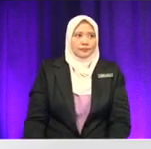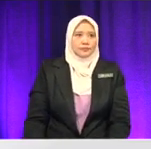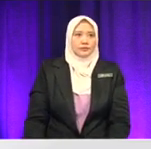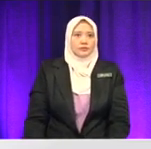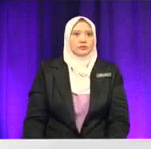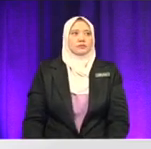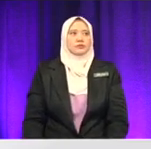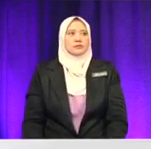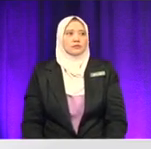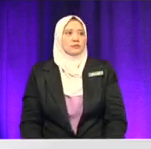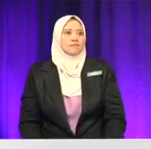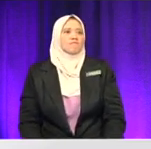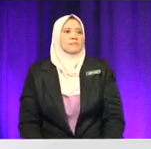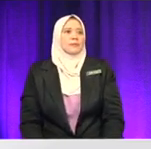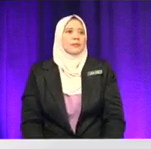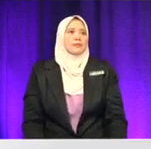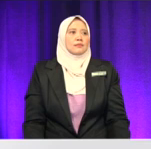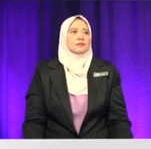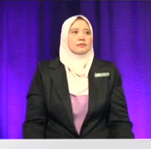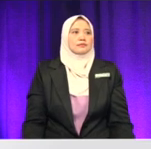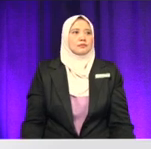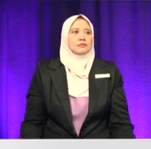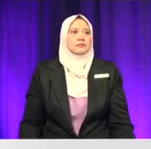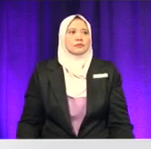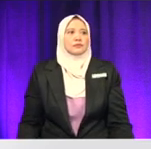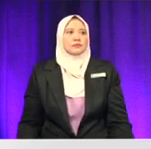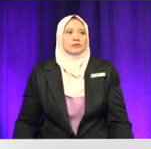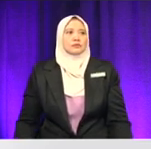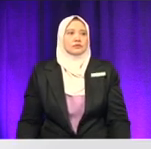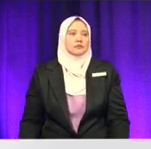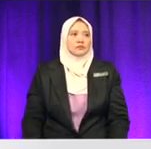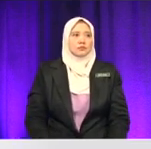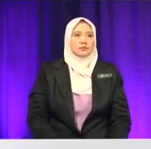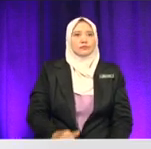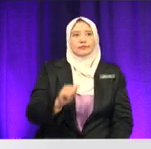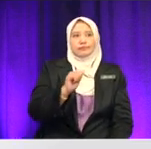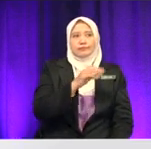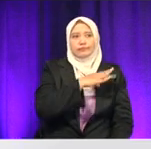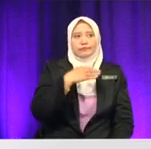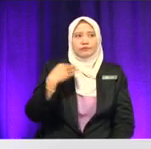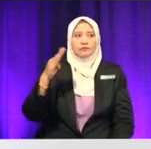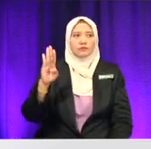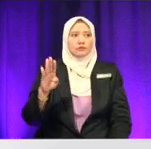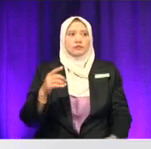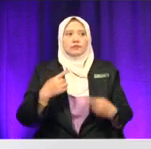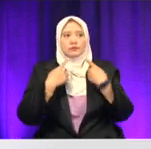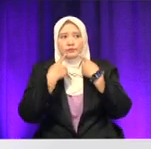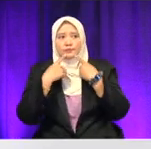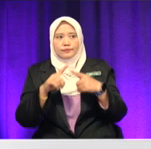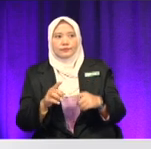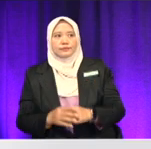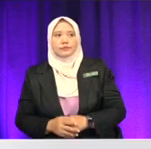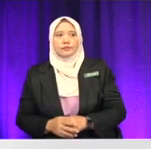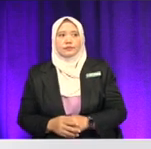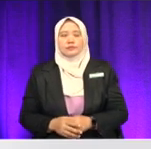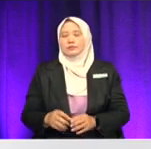bagi eksperimen yang kita ada tadi tentang kepekatan antibiotik cikgu. Boleh. A dan B. Jadi, betul, jawapan saya adalah